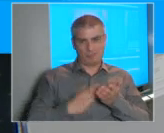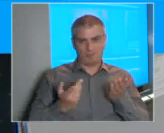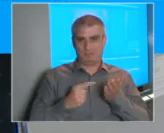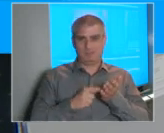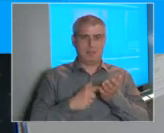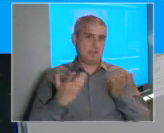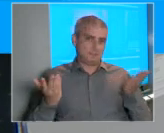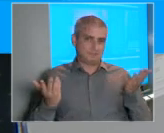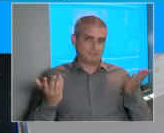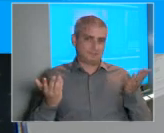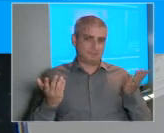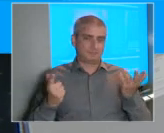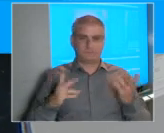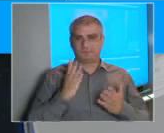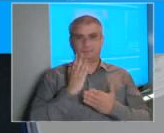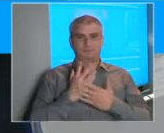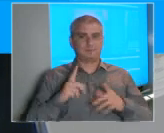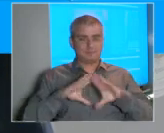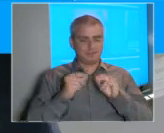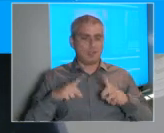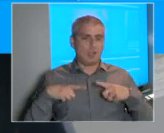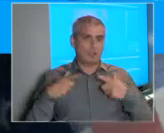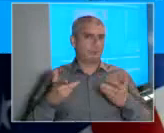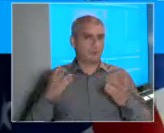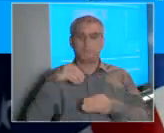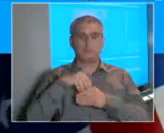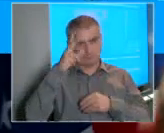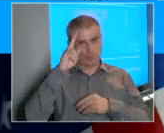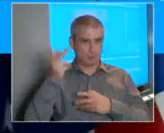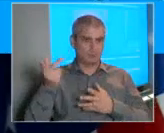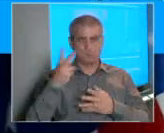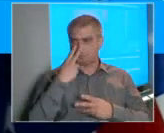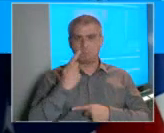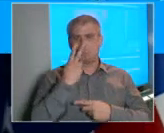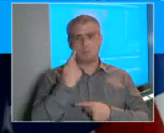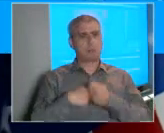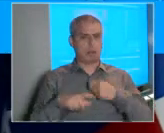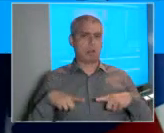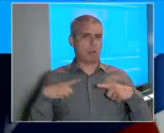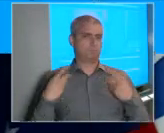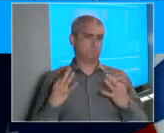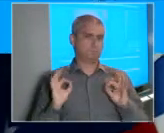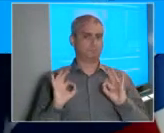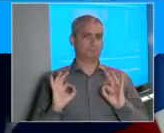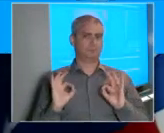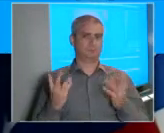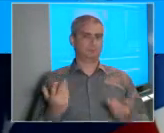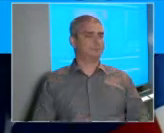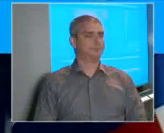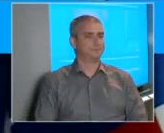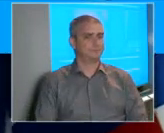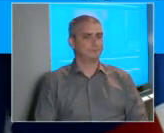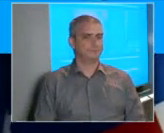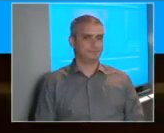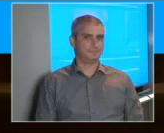הם... בסך כל חיים פה, מצדי ליכוד, אני חושבת כלכלית, חיים פה בסדר. כן. בואי נדבר